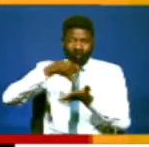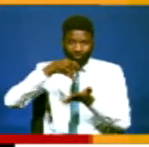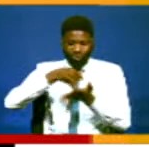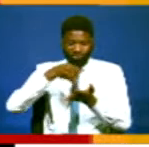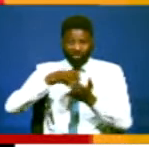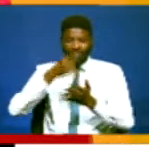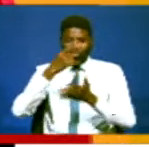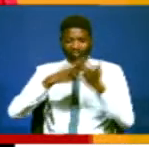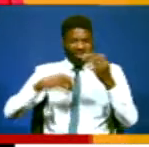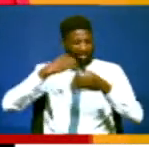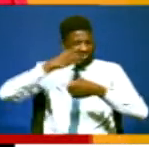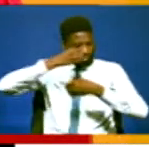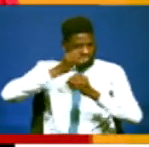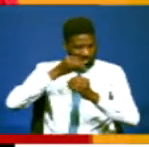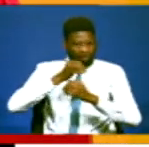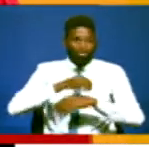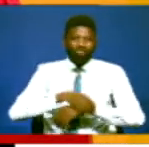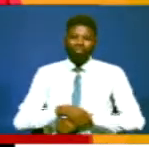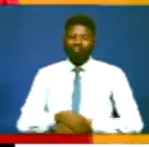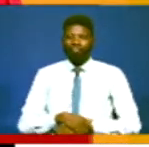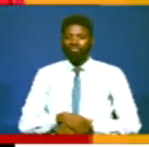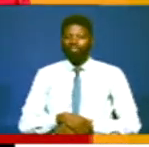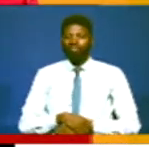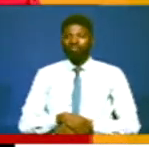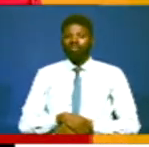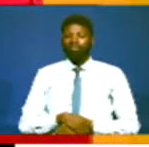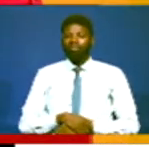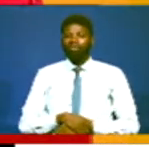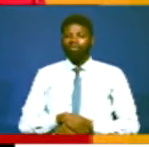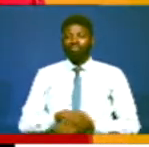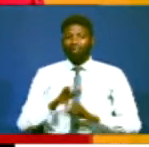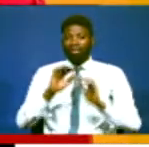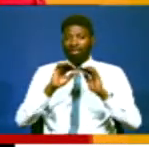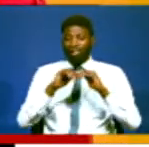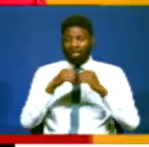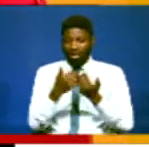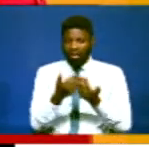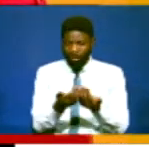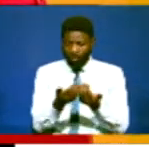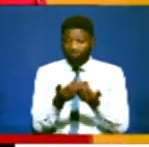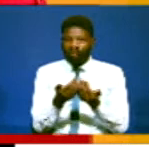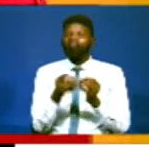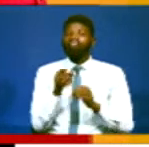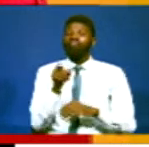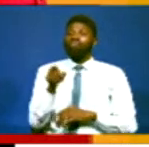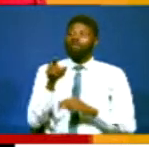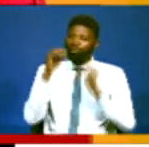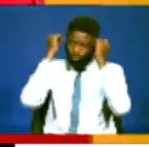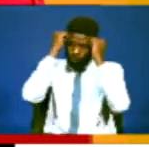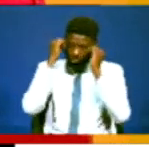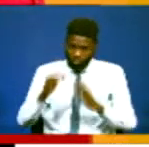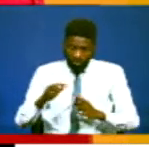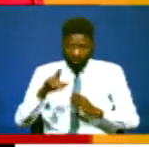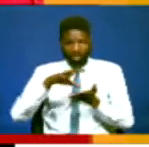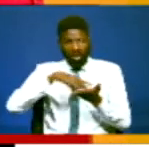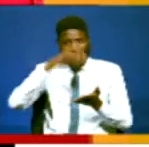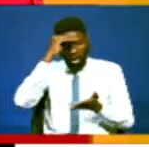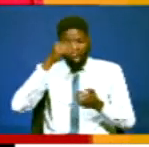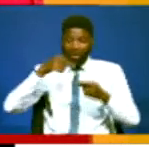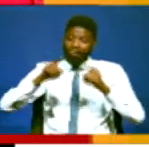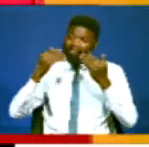wanafunzi wanafanya mafunzo kwa kujionea moja kwa moja kule. Na hivyo mimi sijui, kwa